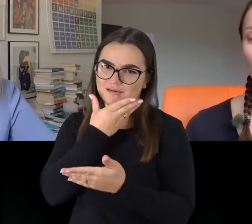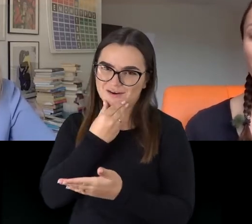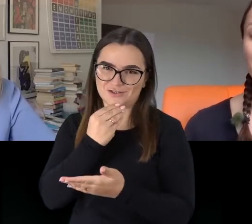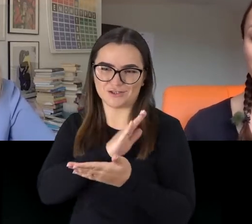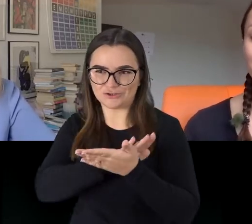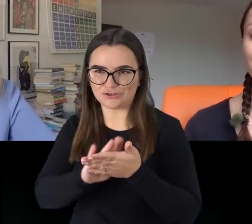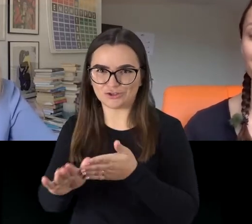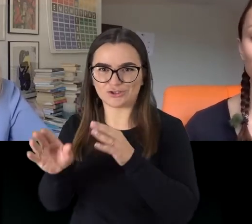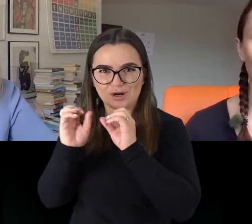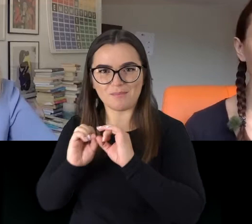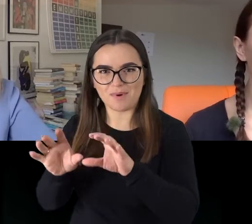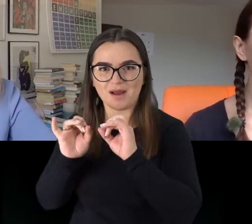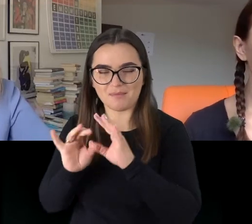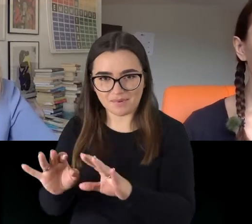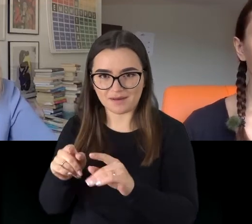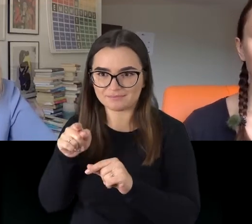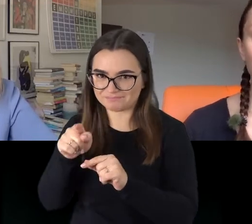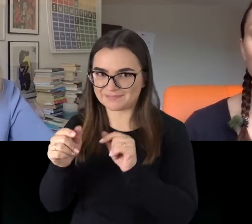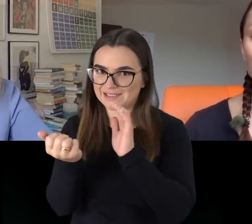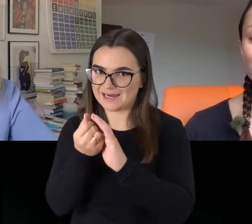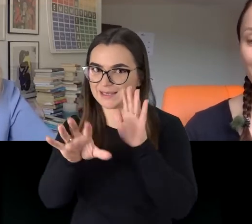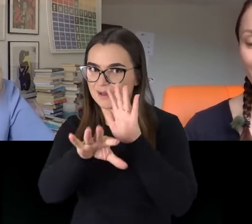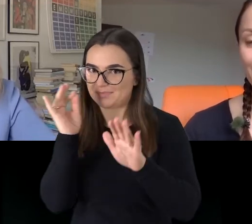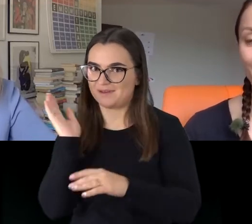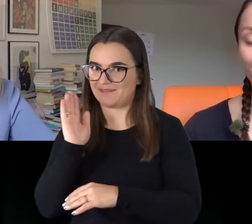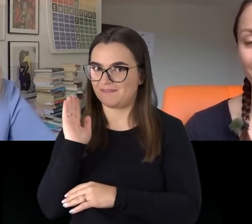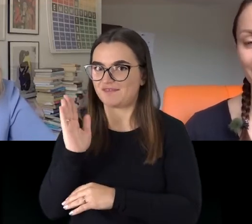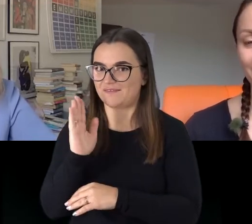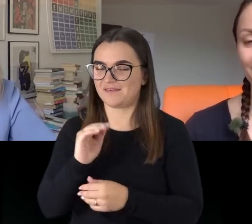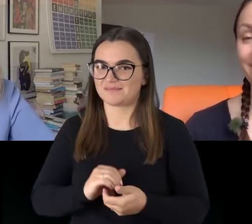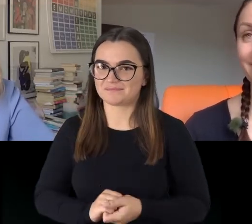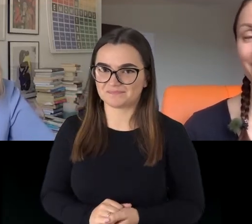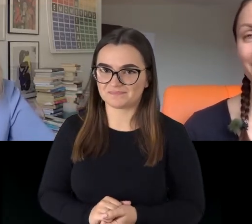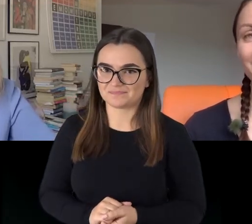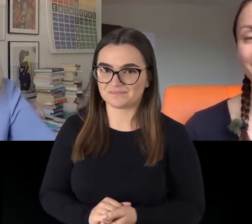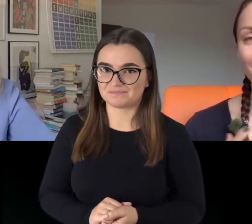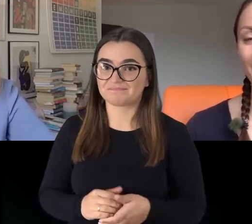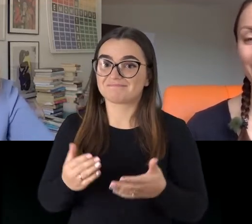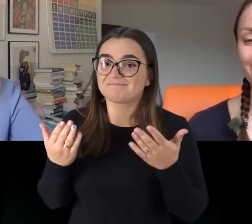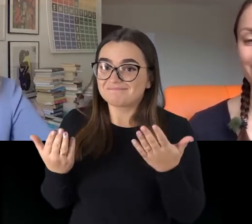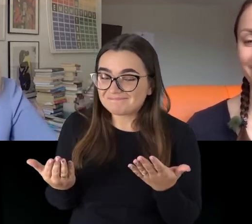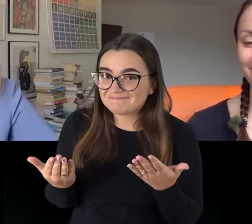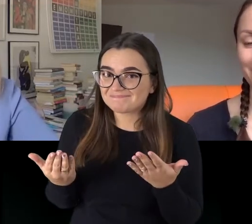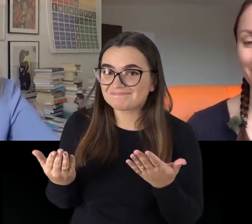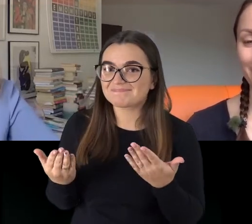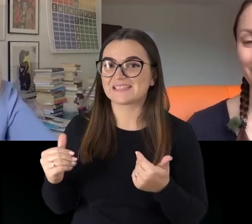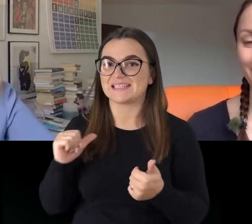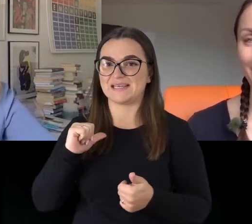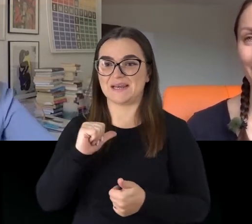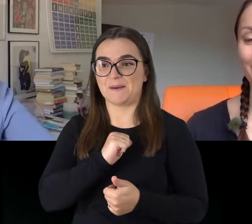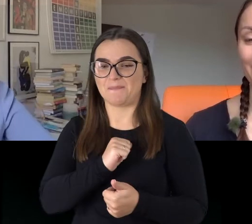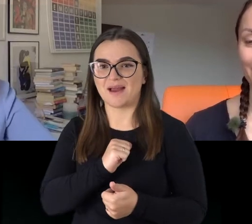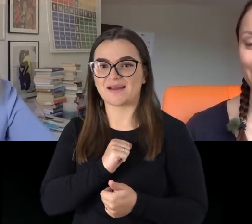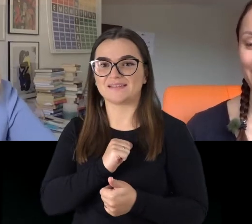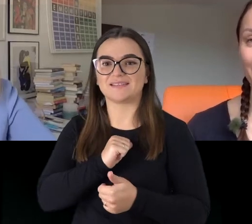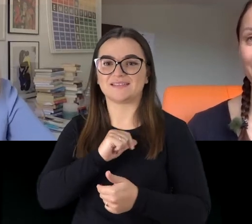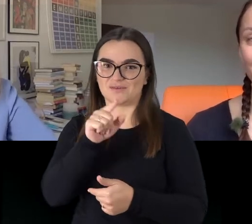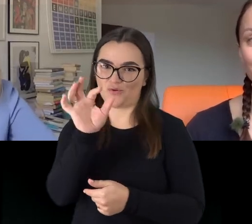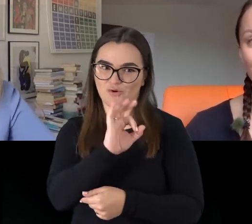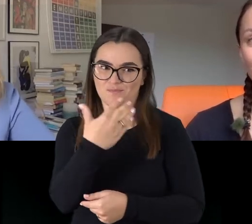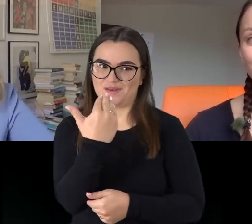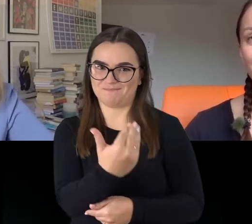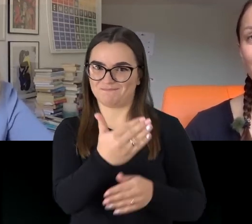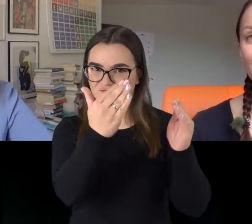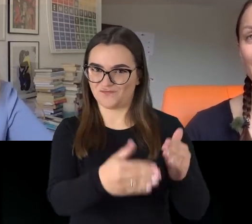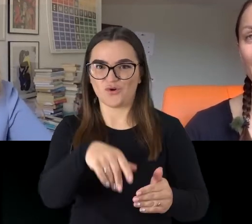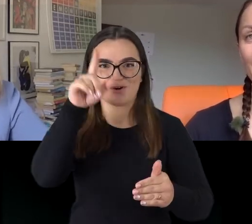nekalbėti, nustumti, apsimest, kad tai neegzistuoja ir ji bus puikiai pašnekovė. Tai va taip aš sužinojau apie jūs, apie tai,